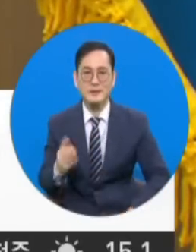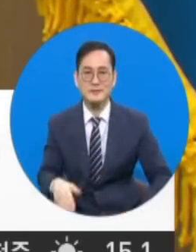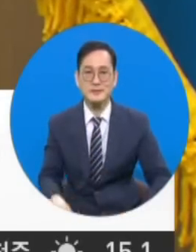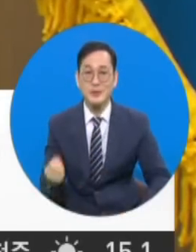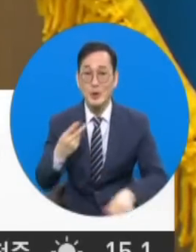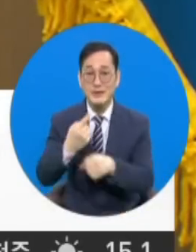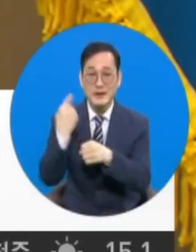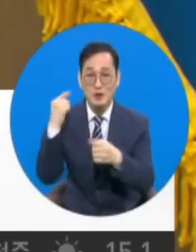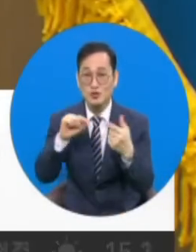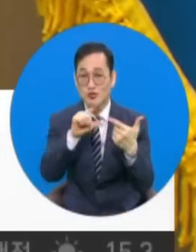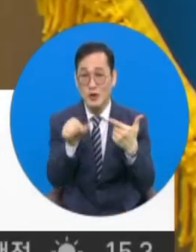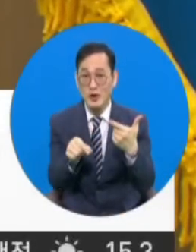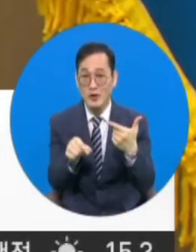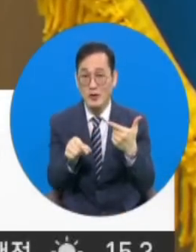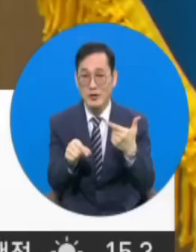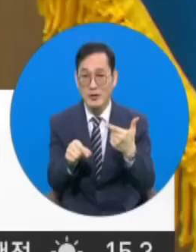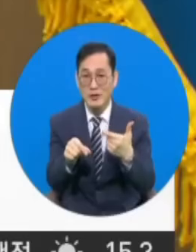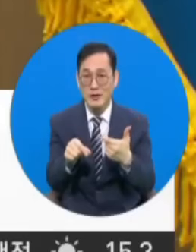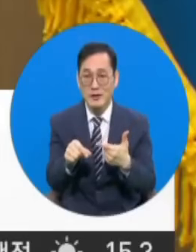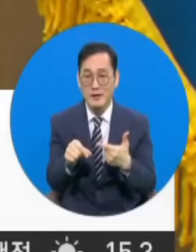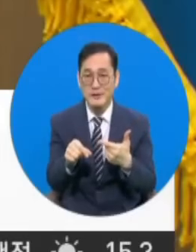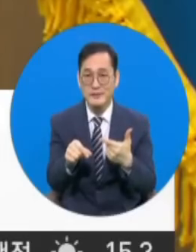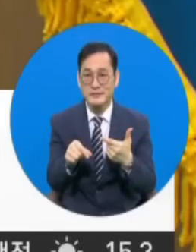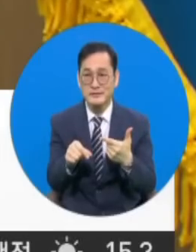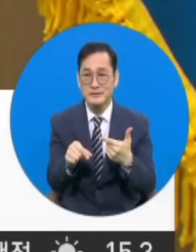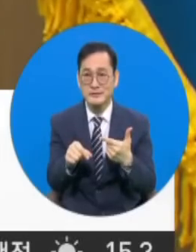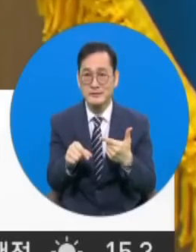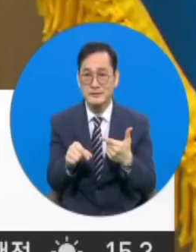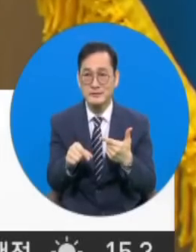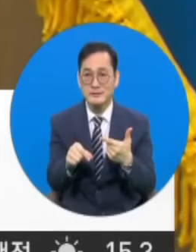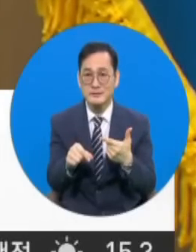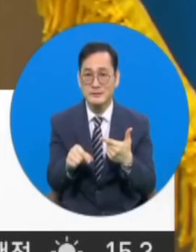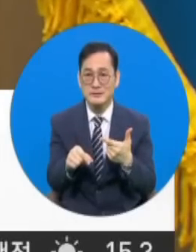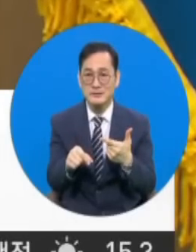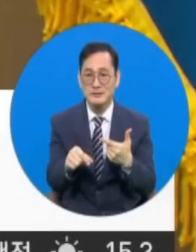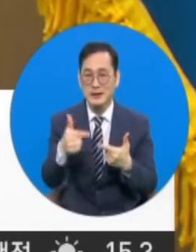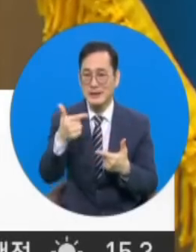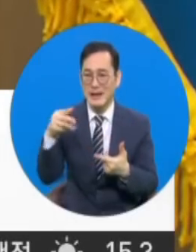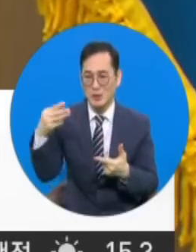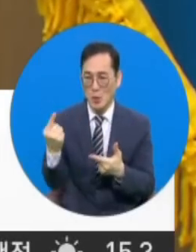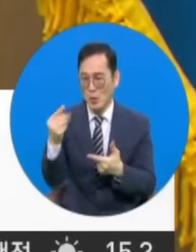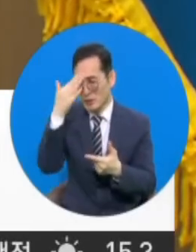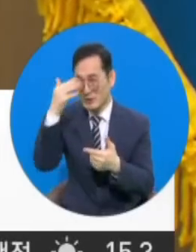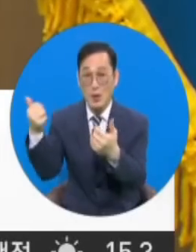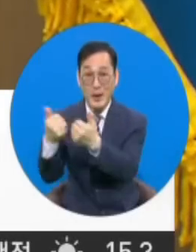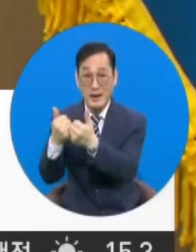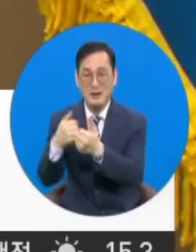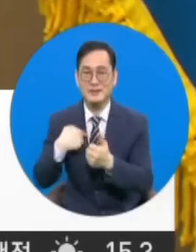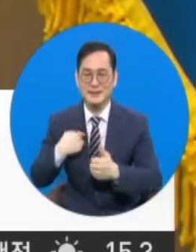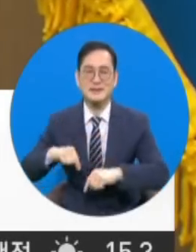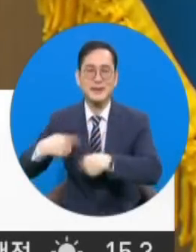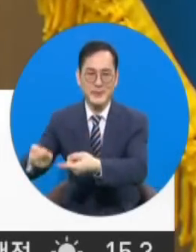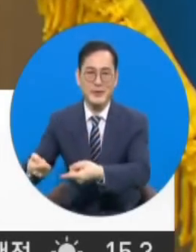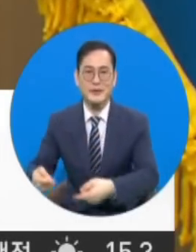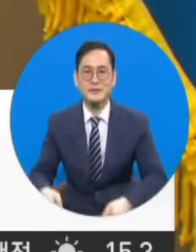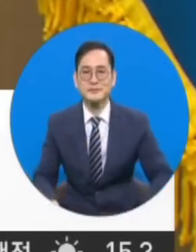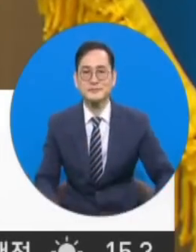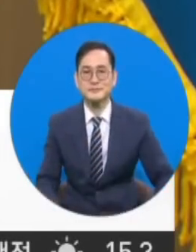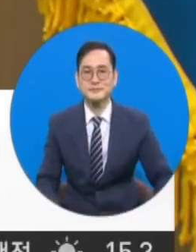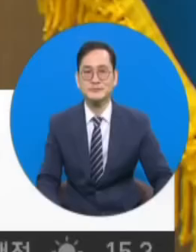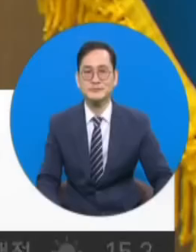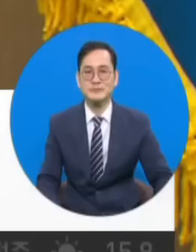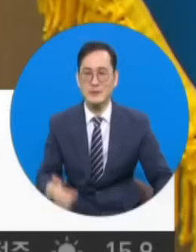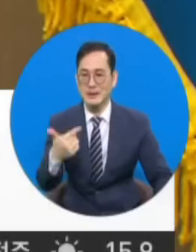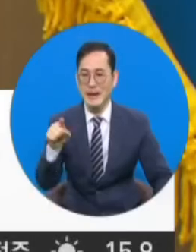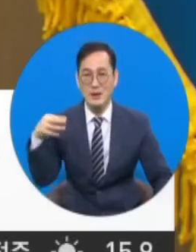작년 6월에는 한국 정상으로 처음으로 나토 정상회의에 참석했습니다 나토